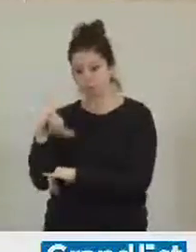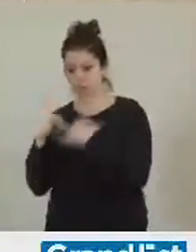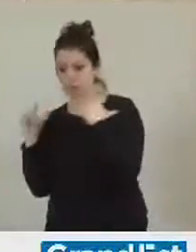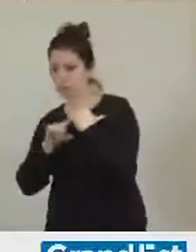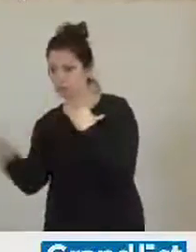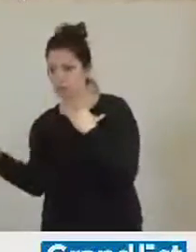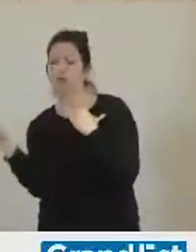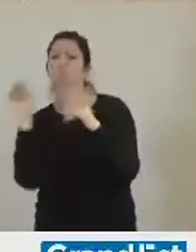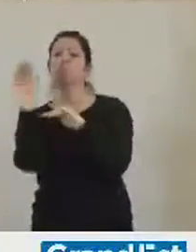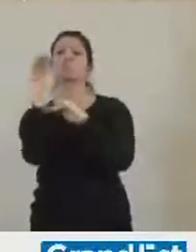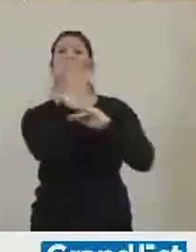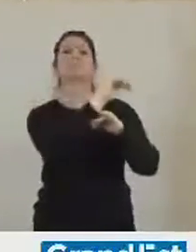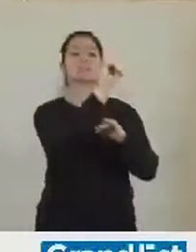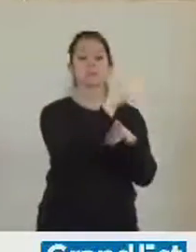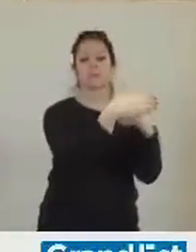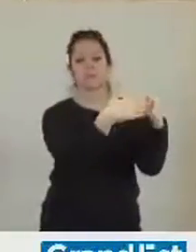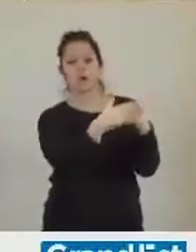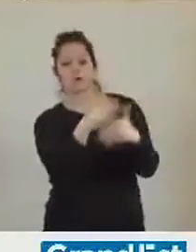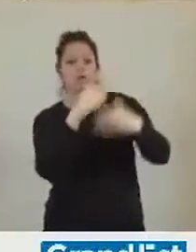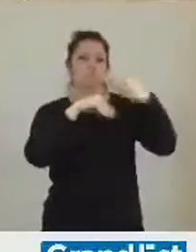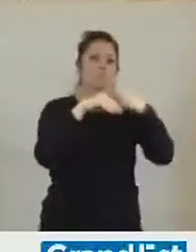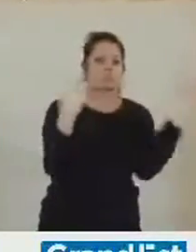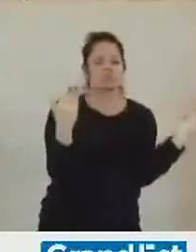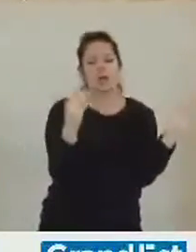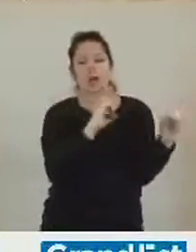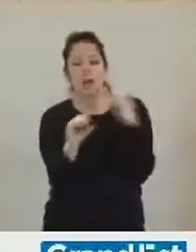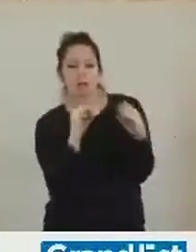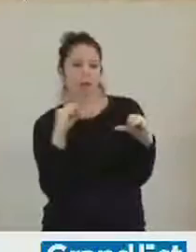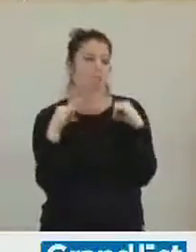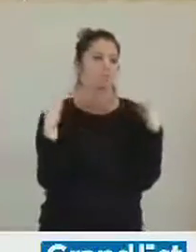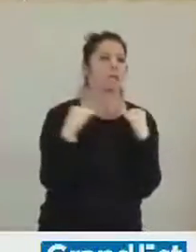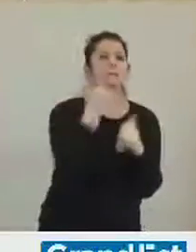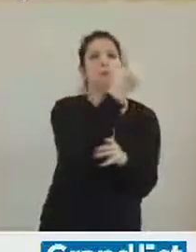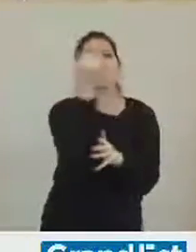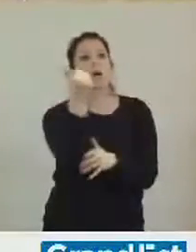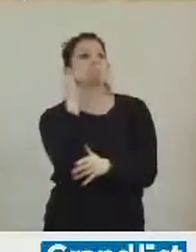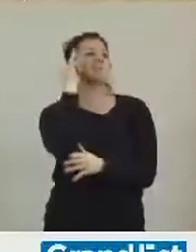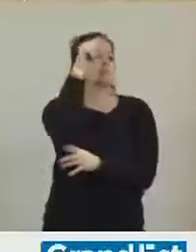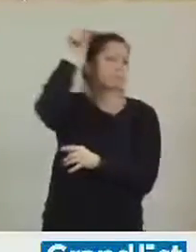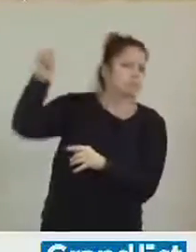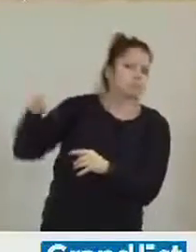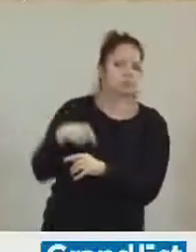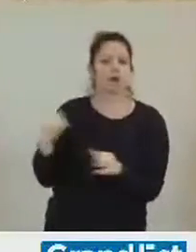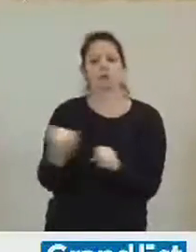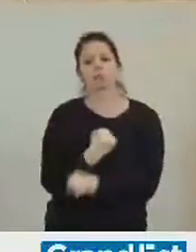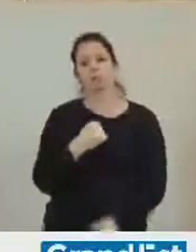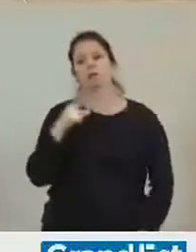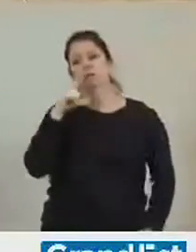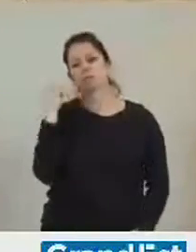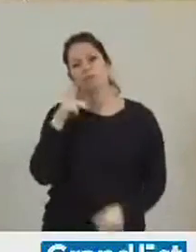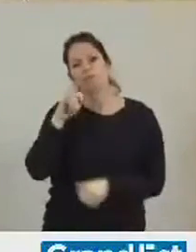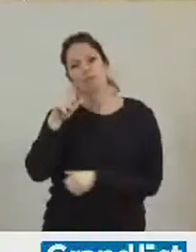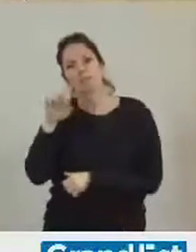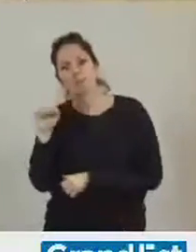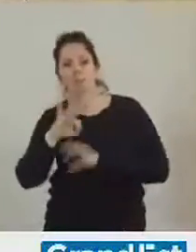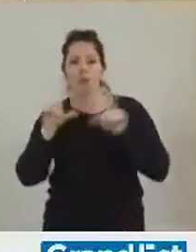des acteurs jeunesse ou de proches qui souhaiteraient faire connaître leur coup de cœur. Alors c'est dommage que Florian Philippot ne soit pas là, parce que je pense qu'il avait un coup de